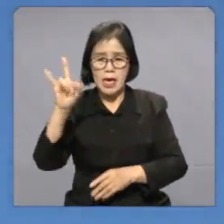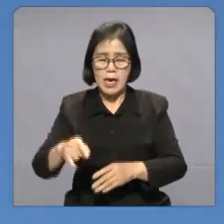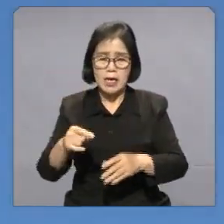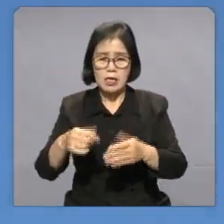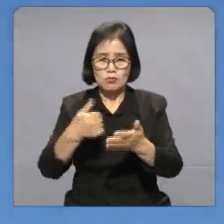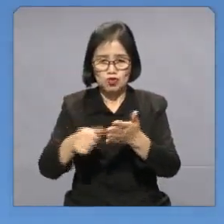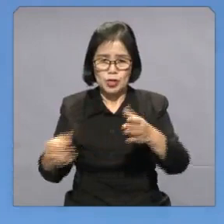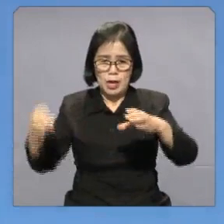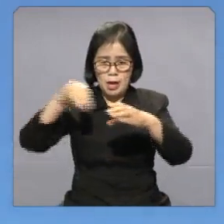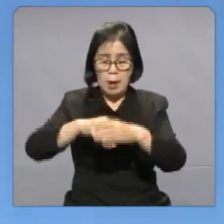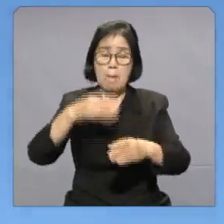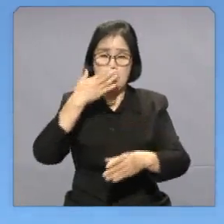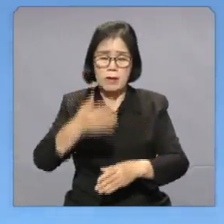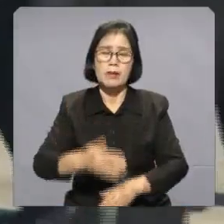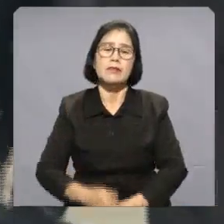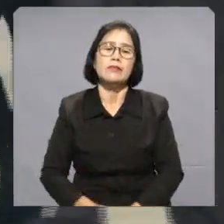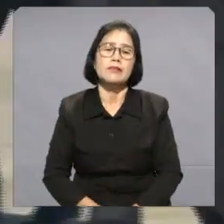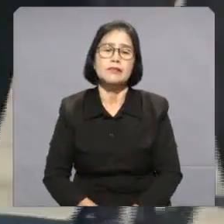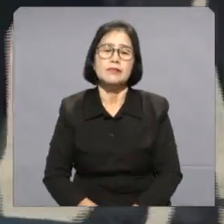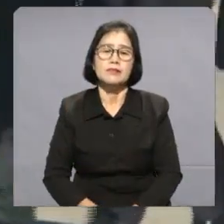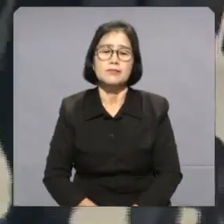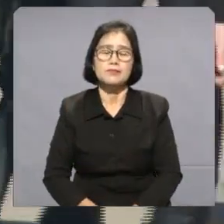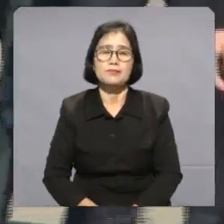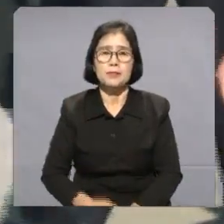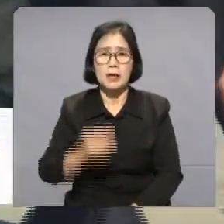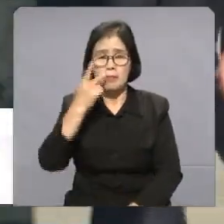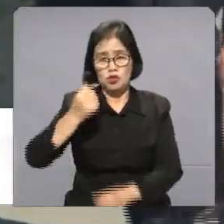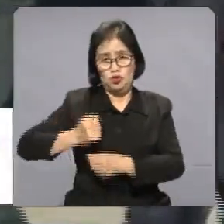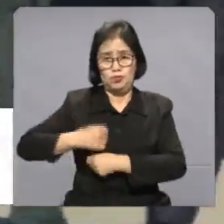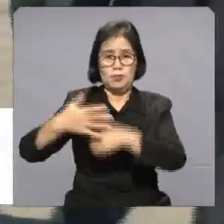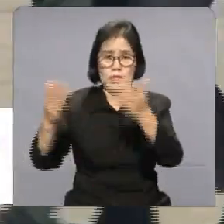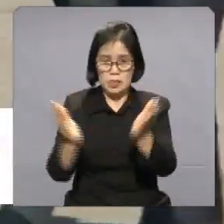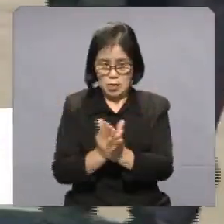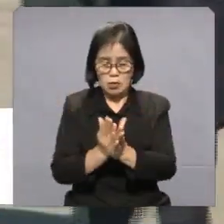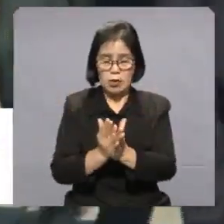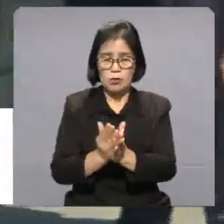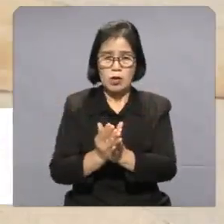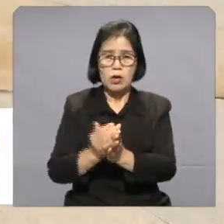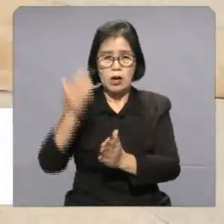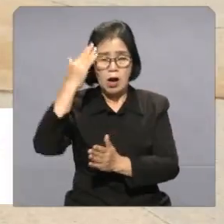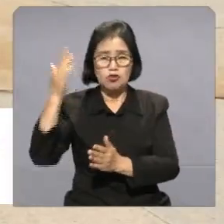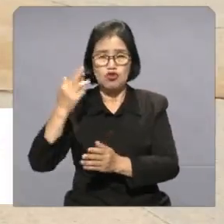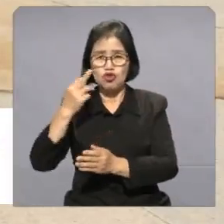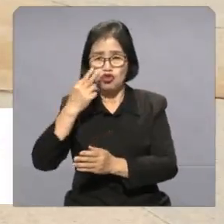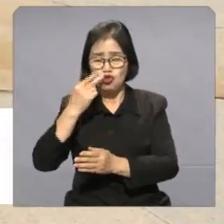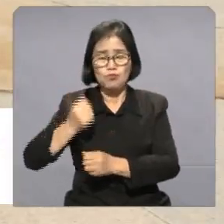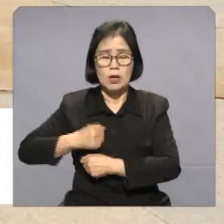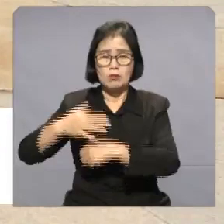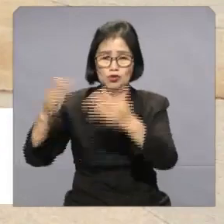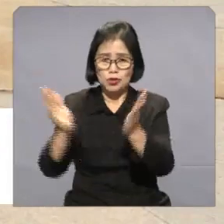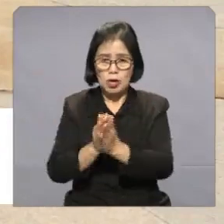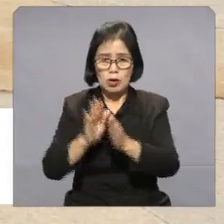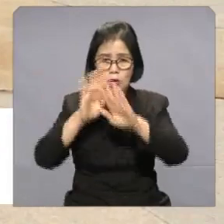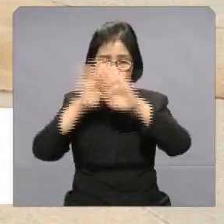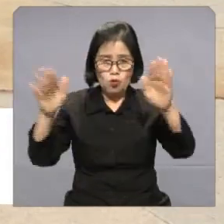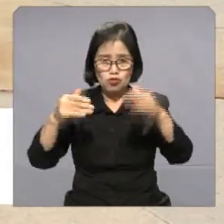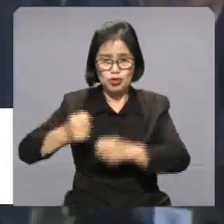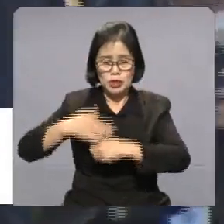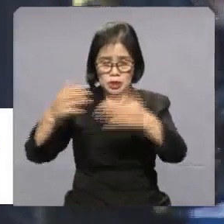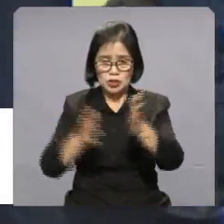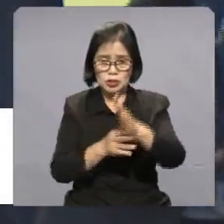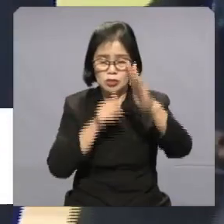있는 전략 자산입니다. 오스틴 미국 국방장관과 함께 미국 앤드류스 공군기지를 찾은